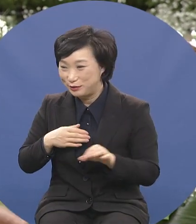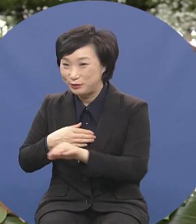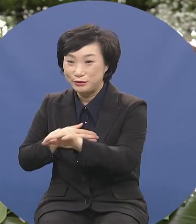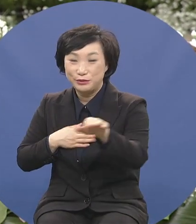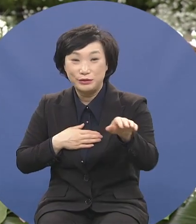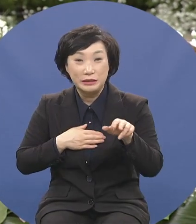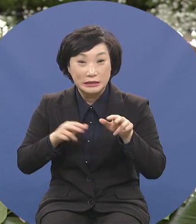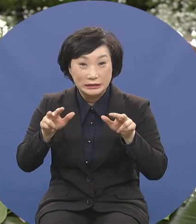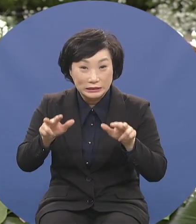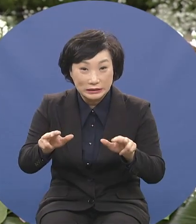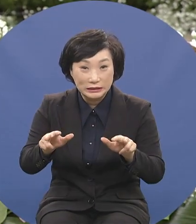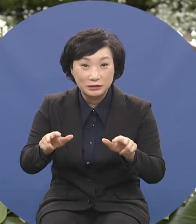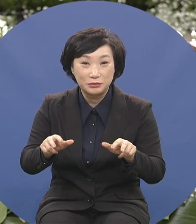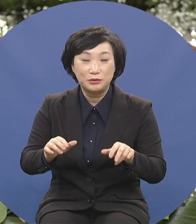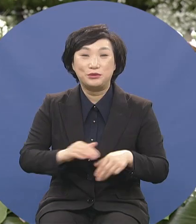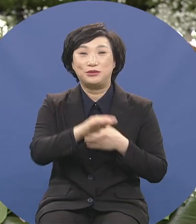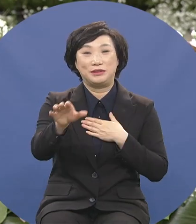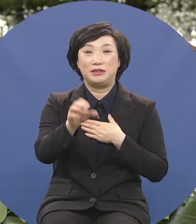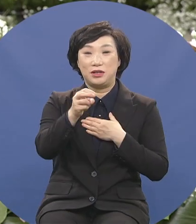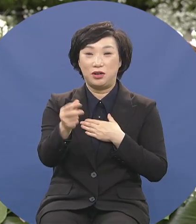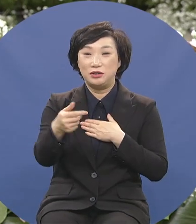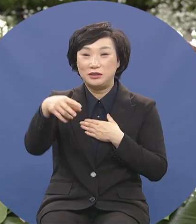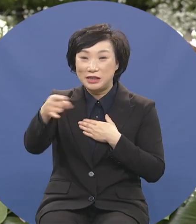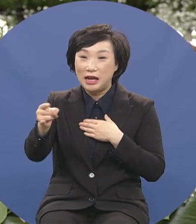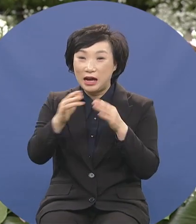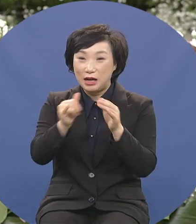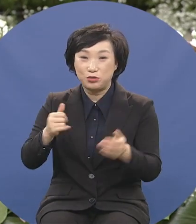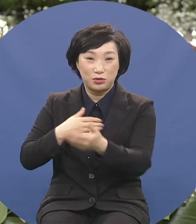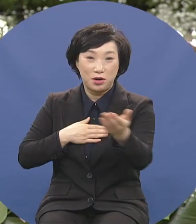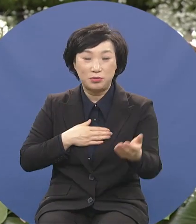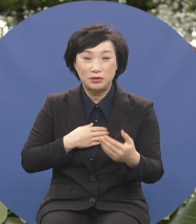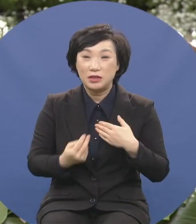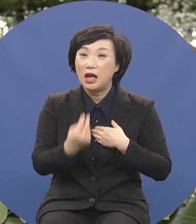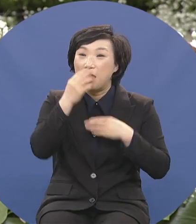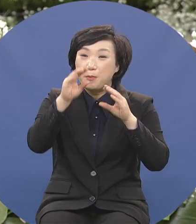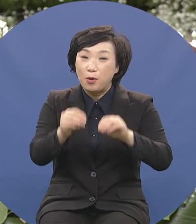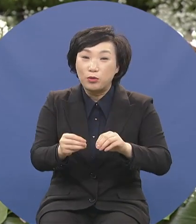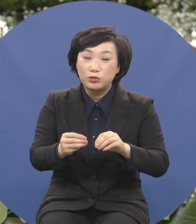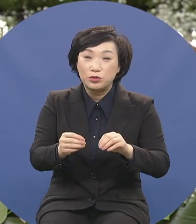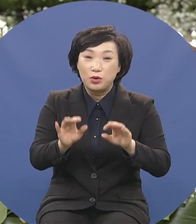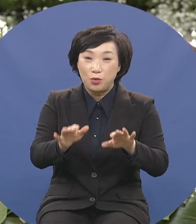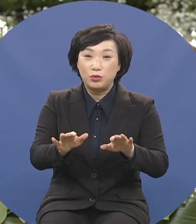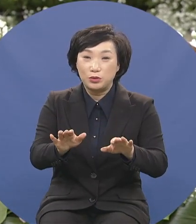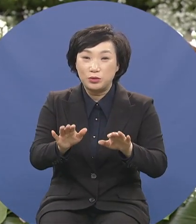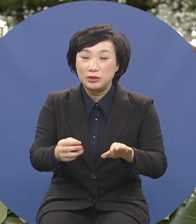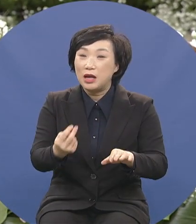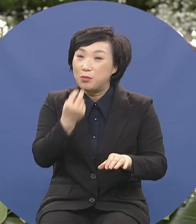지금 연세가족 여러분은 내 목숨이 오늘